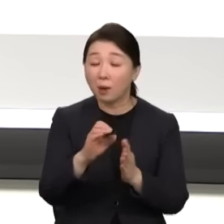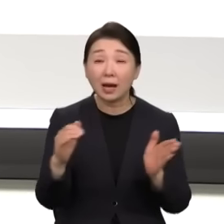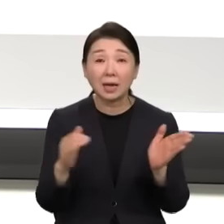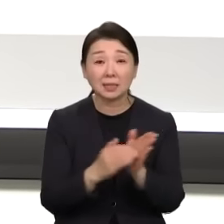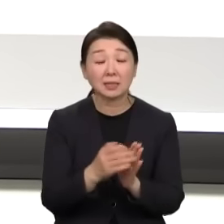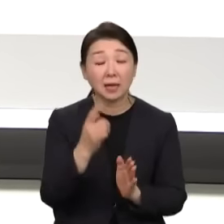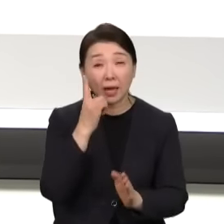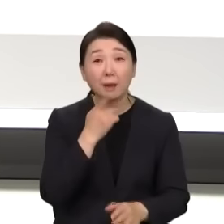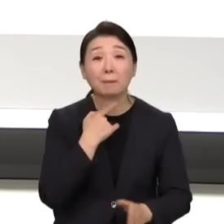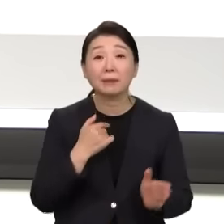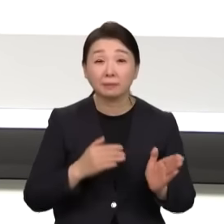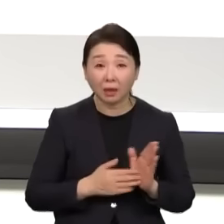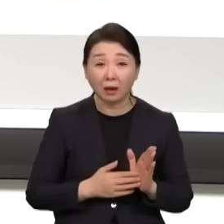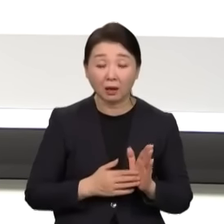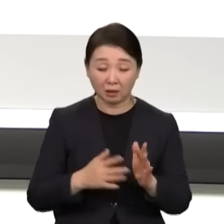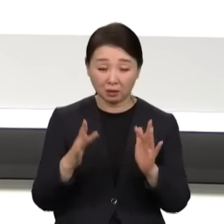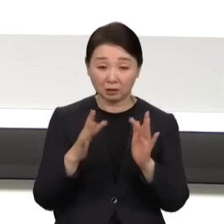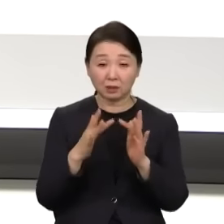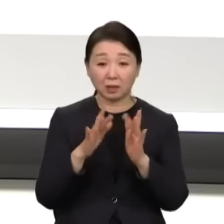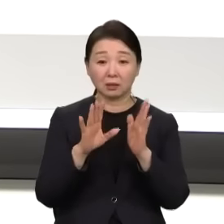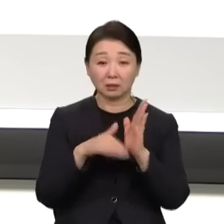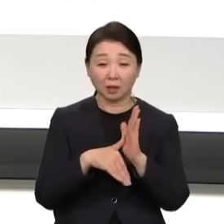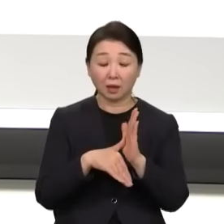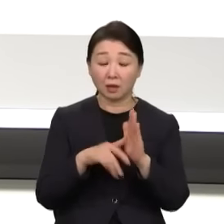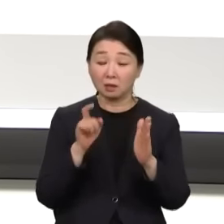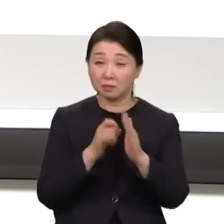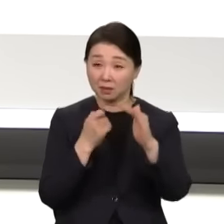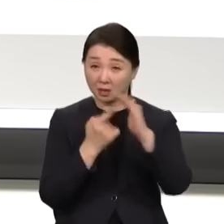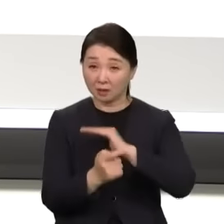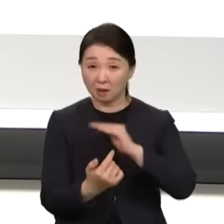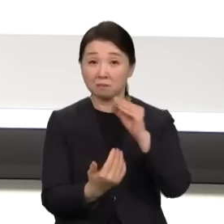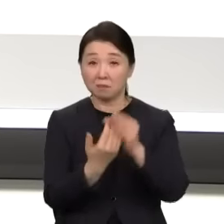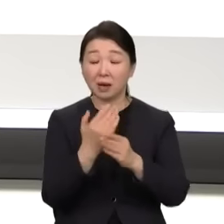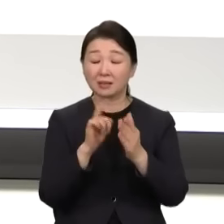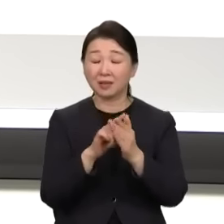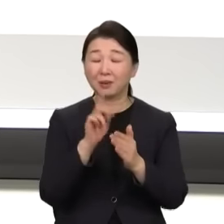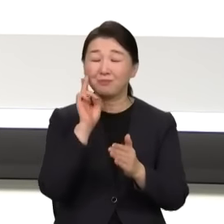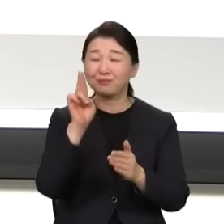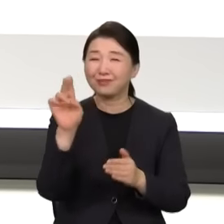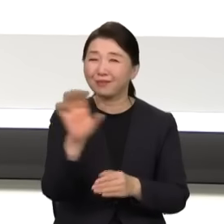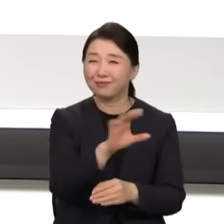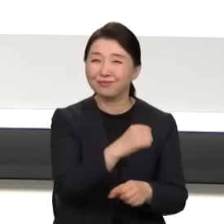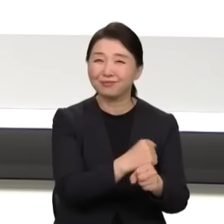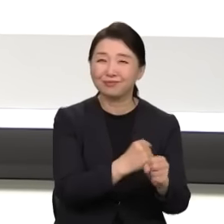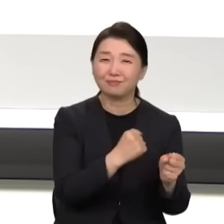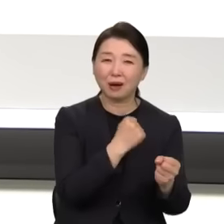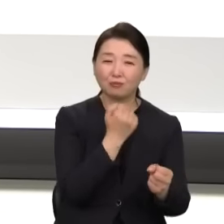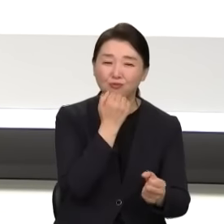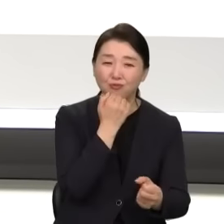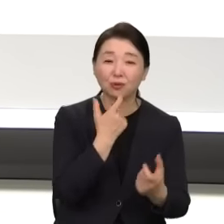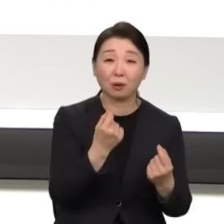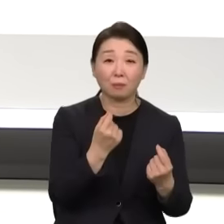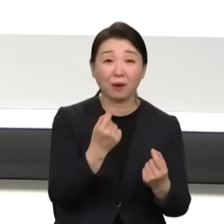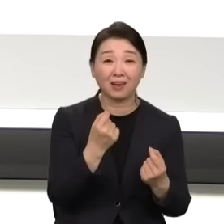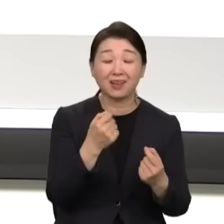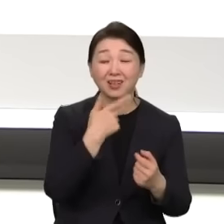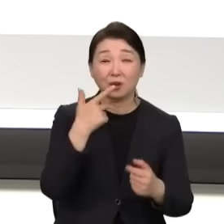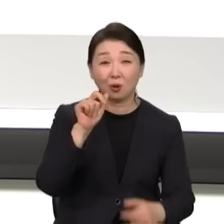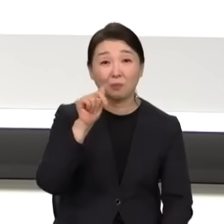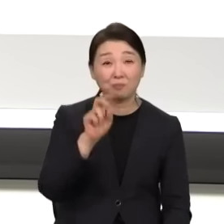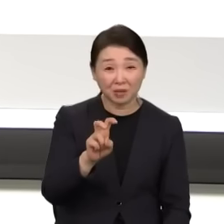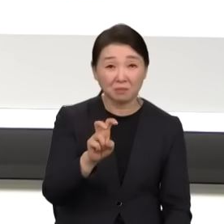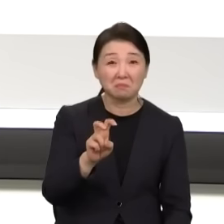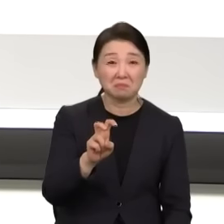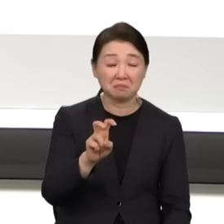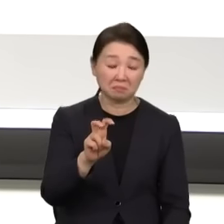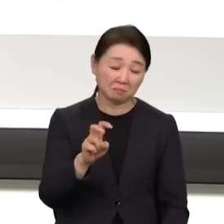아지 해 봤다 자 온라인에서는 이번 비상 개엄 사태를 풍자하는 각종 합성 사진 영어로 님이라고 하죠 이런 민들이